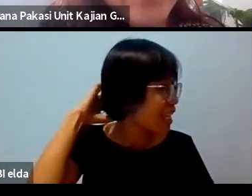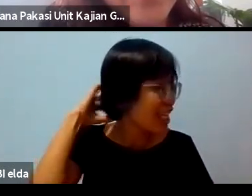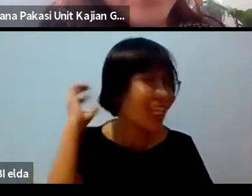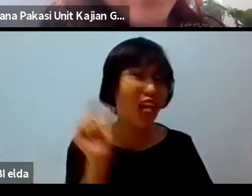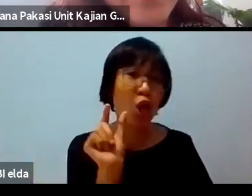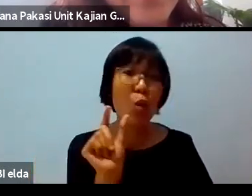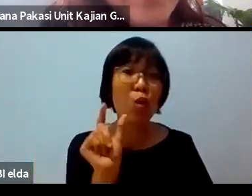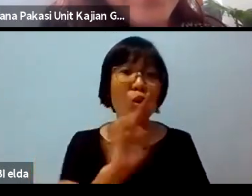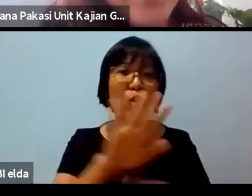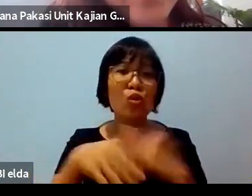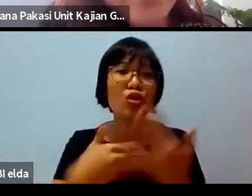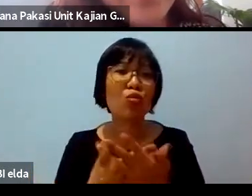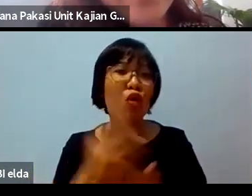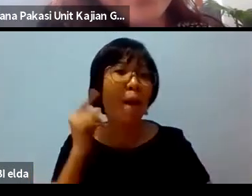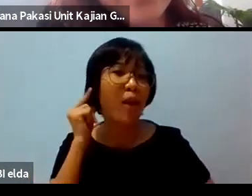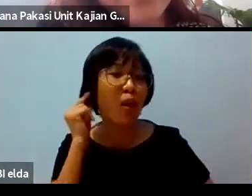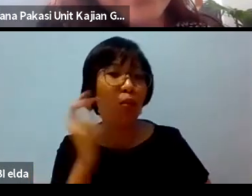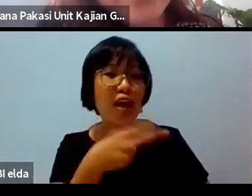hebat dimanapun berada.